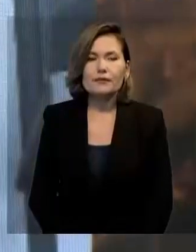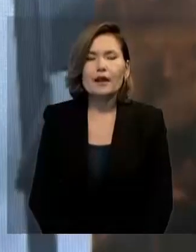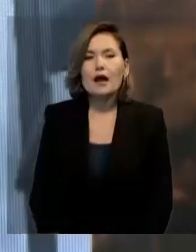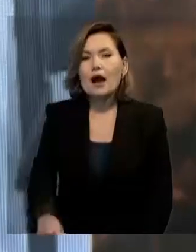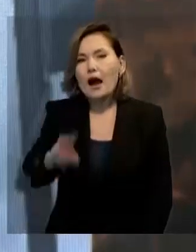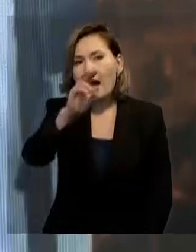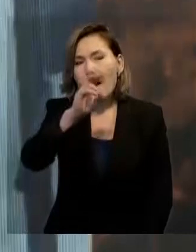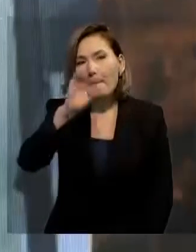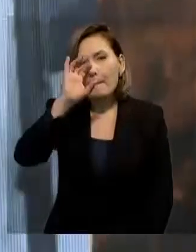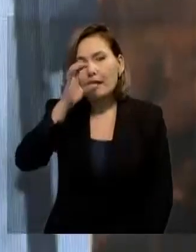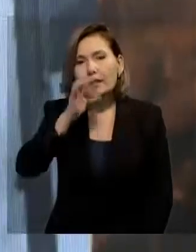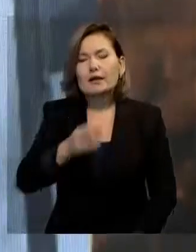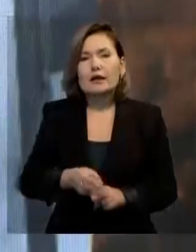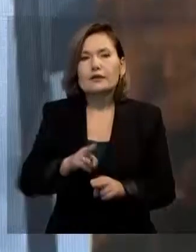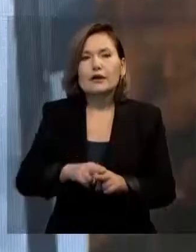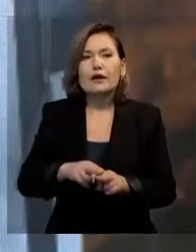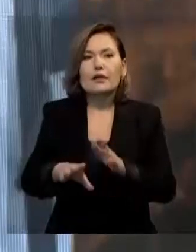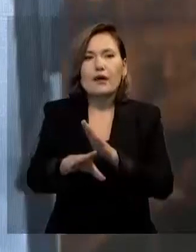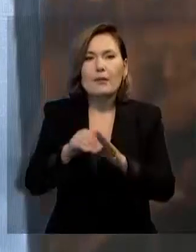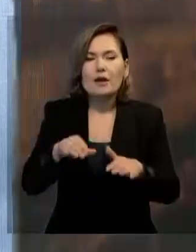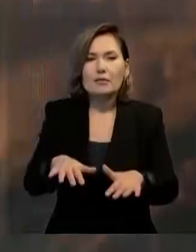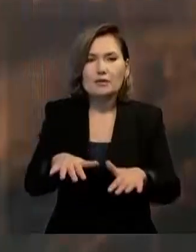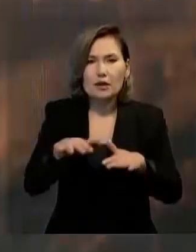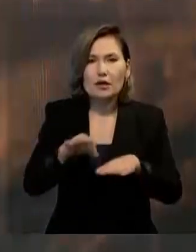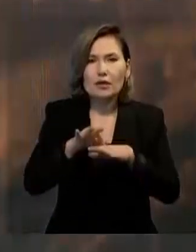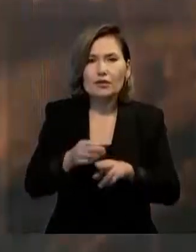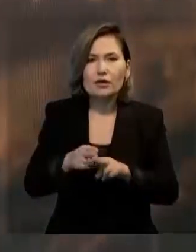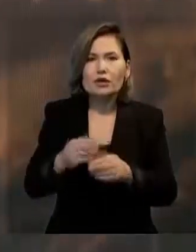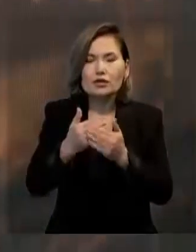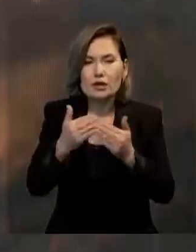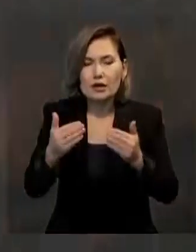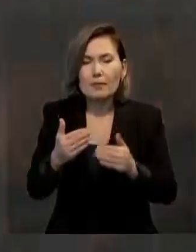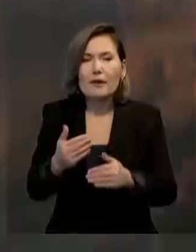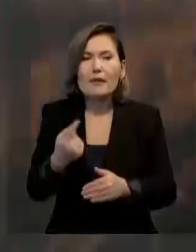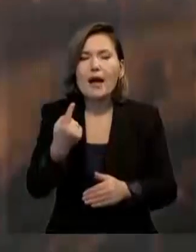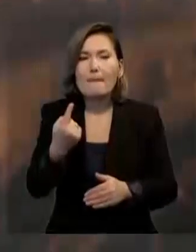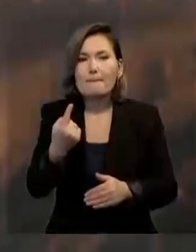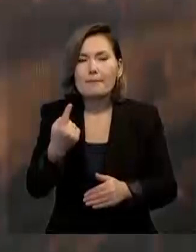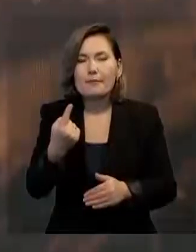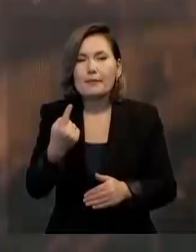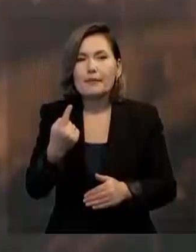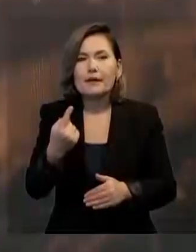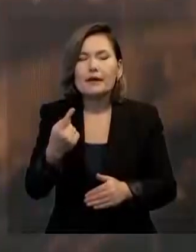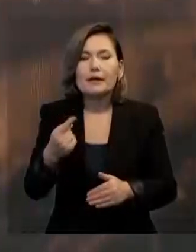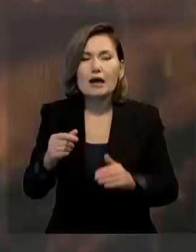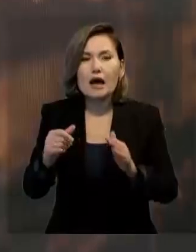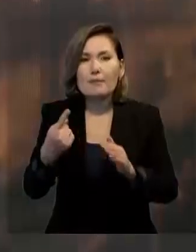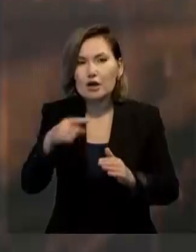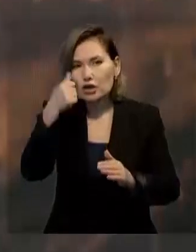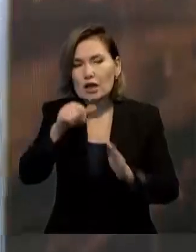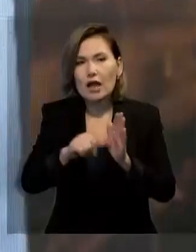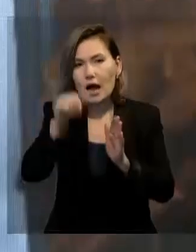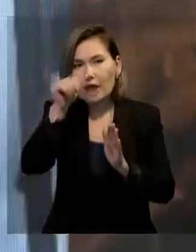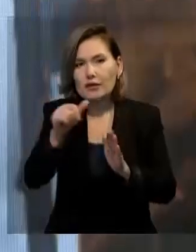Ал Болгарияда кезектен тыс парламенттік сайлау өтті. Соңғы 1,5 жылда осымен 4-ші рет ұйымдастырылып отырған саяси